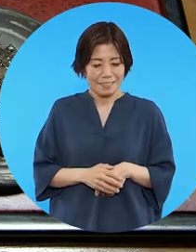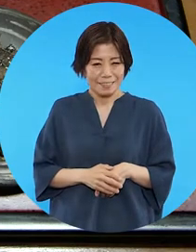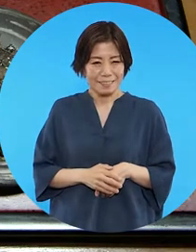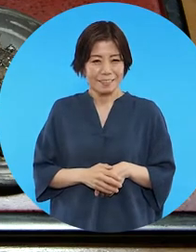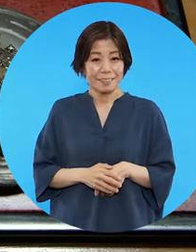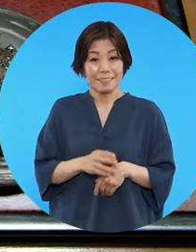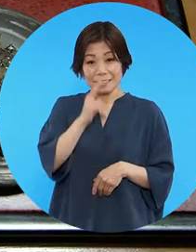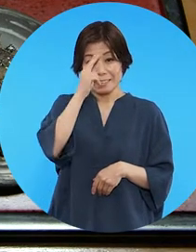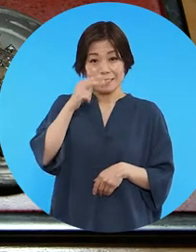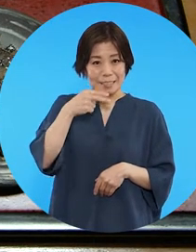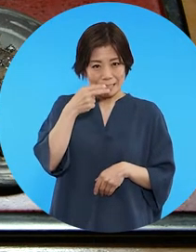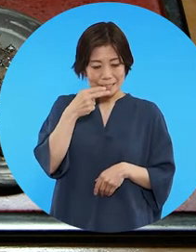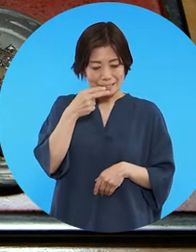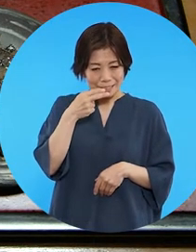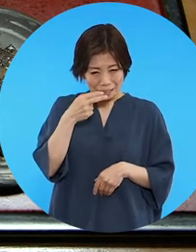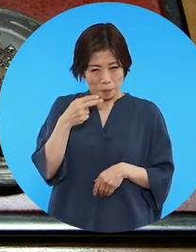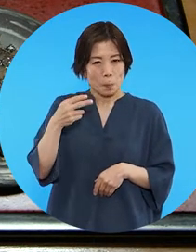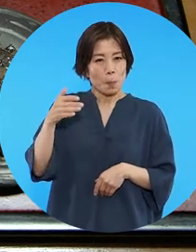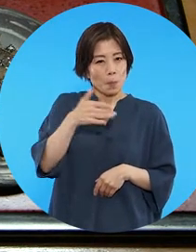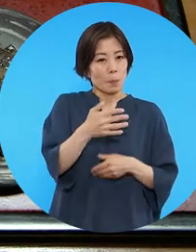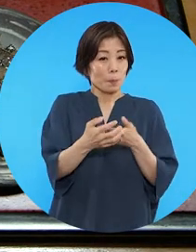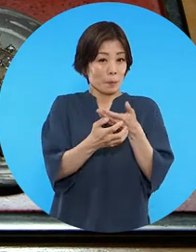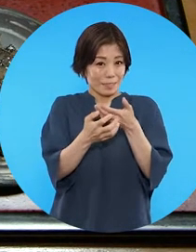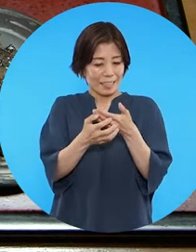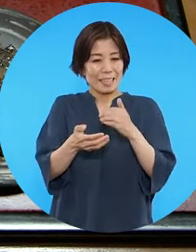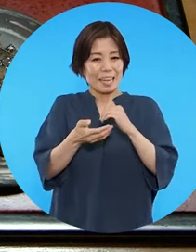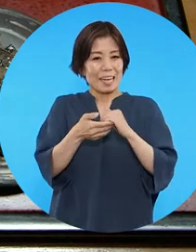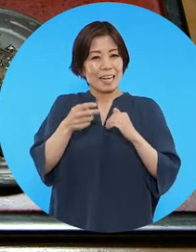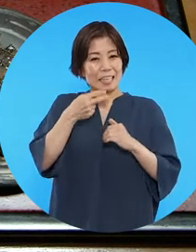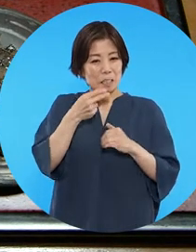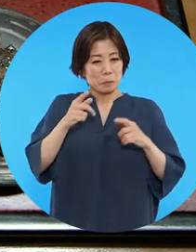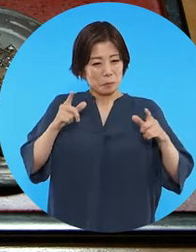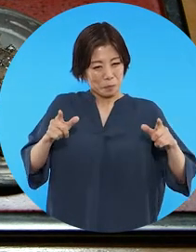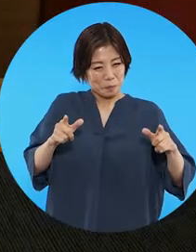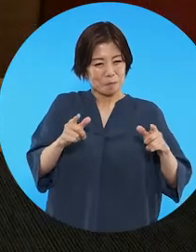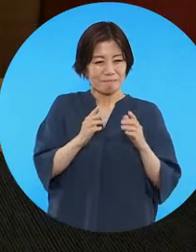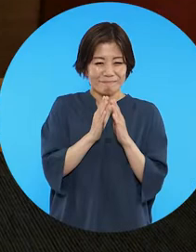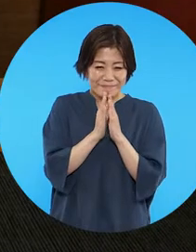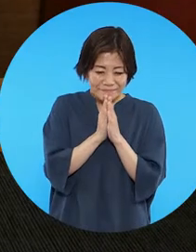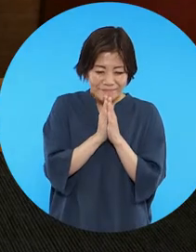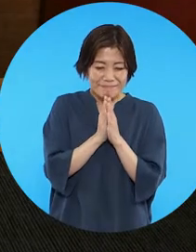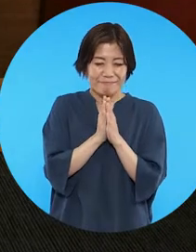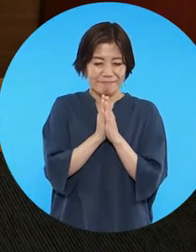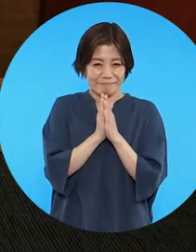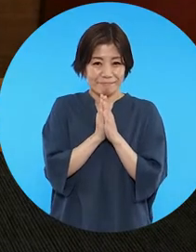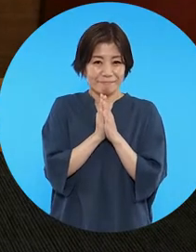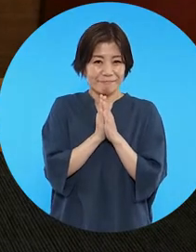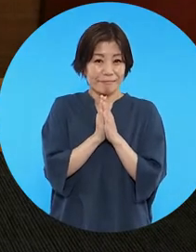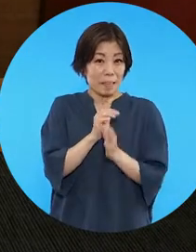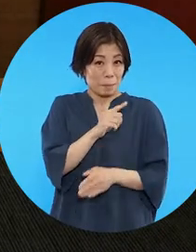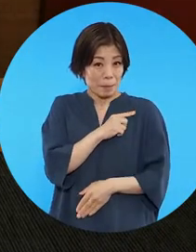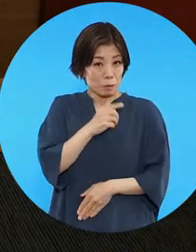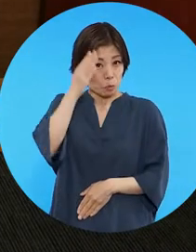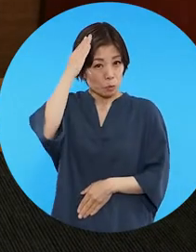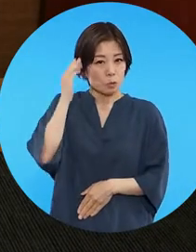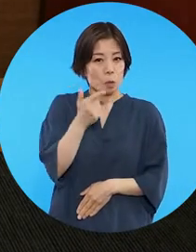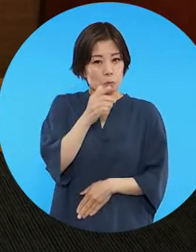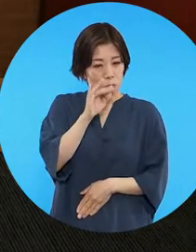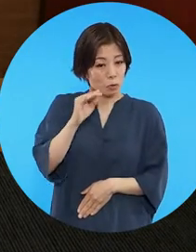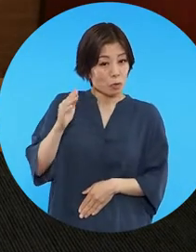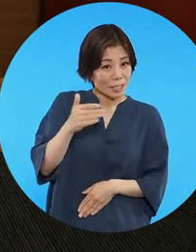の黄身和えが添えられたランチメニューの煮魚定食をいただきます。まずは黒むつの煮付け